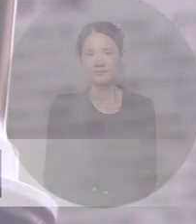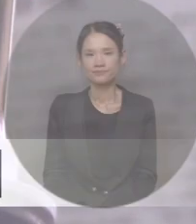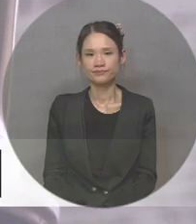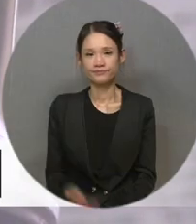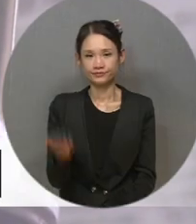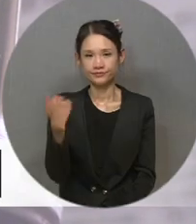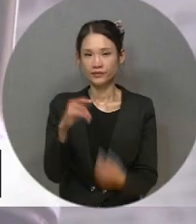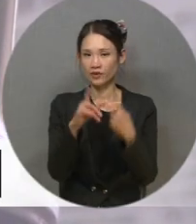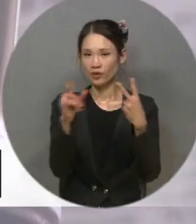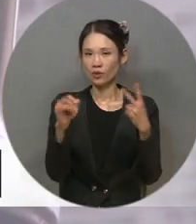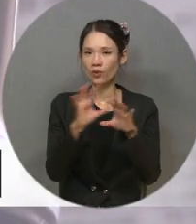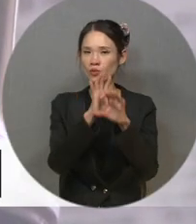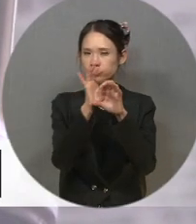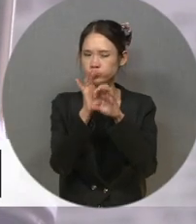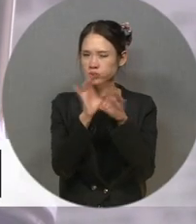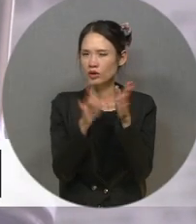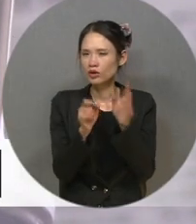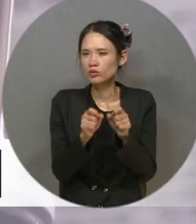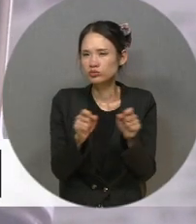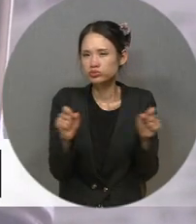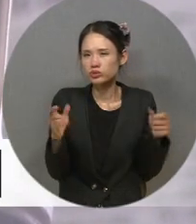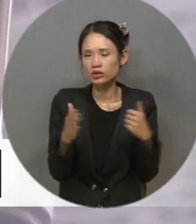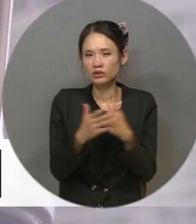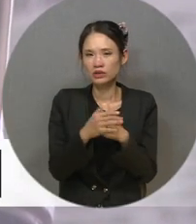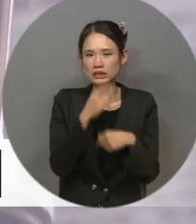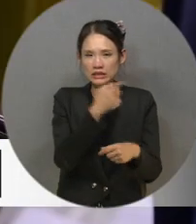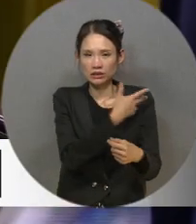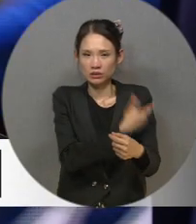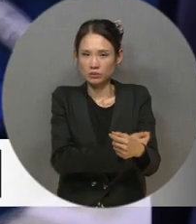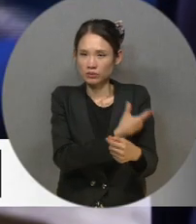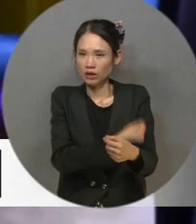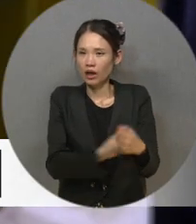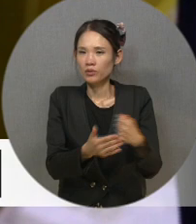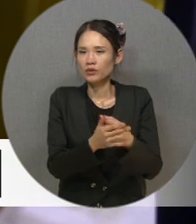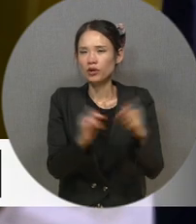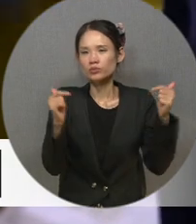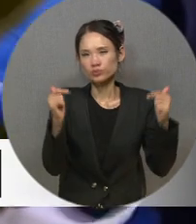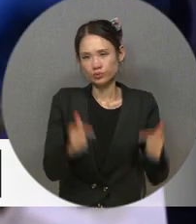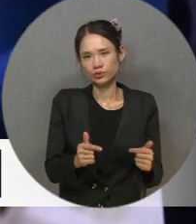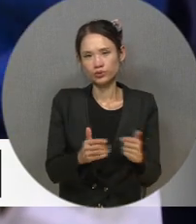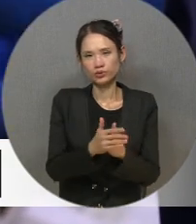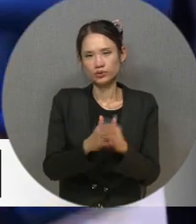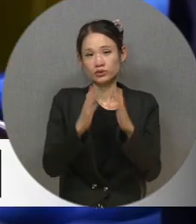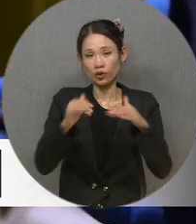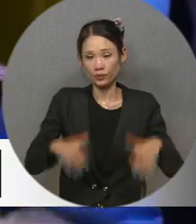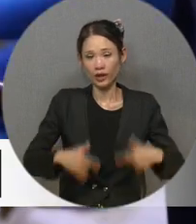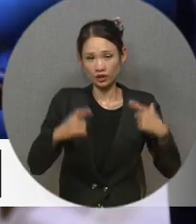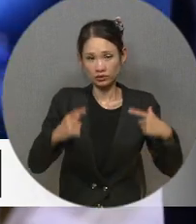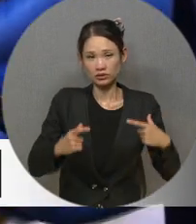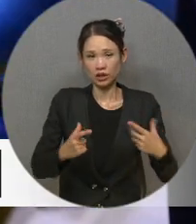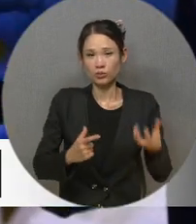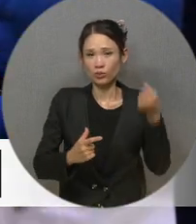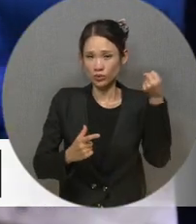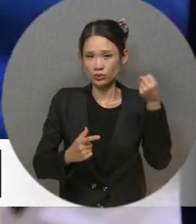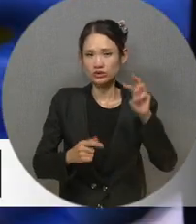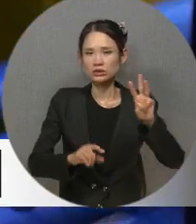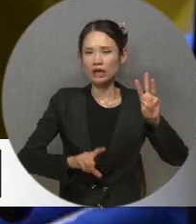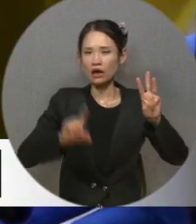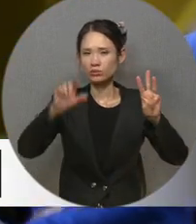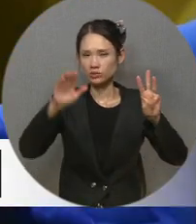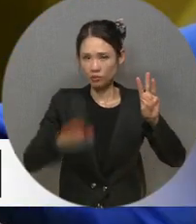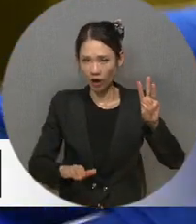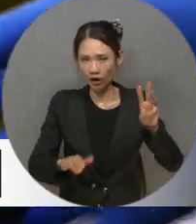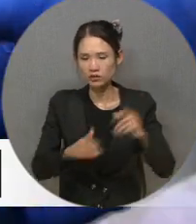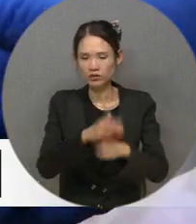지난 2월 코로나19 장기화로 인해 헌혈자가 급감하며 전남 지역 혈액 보유량이 3일분 아래로 떨어지는 등